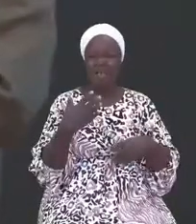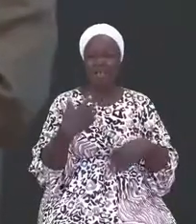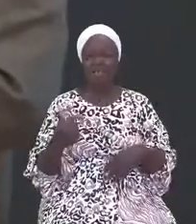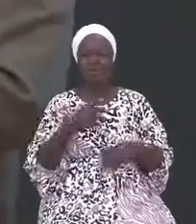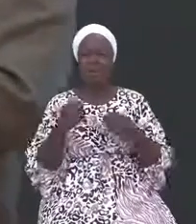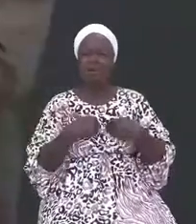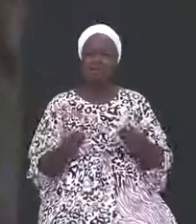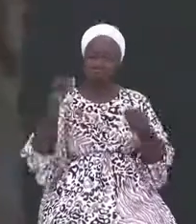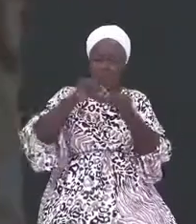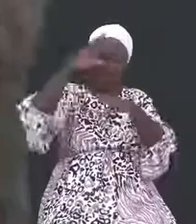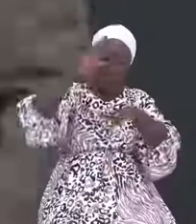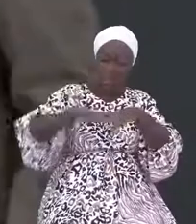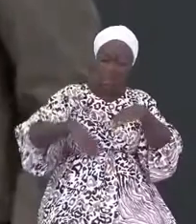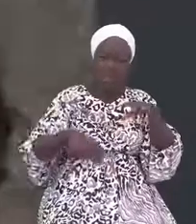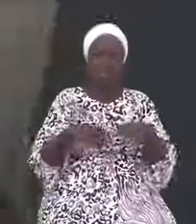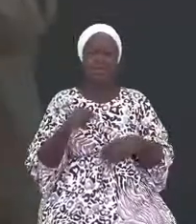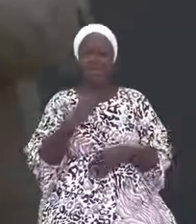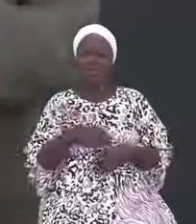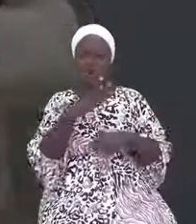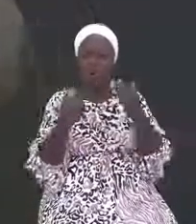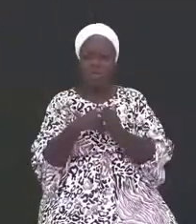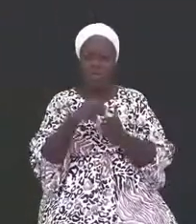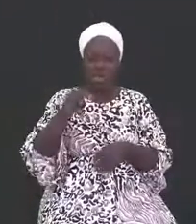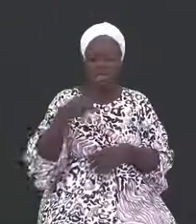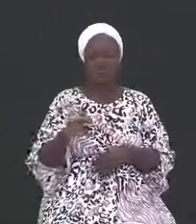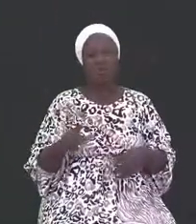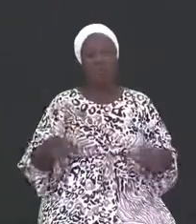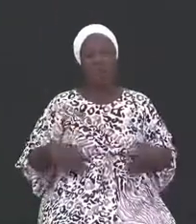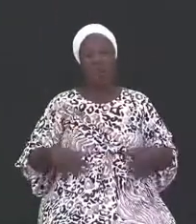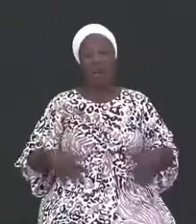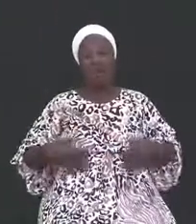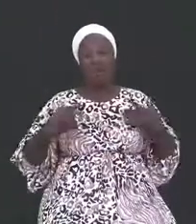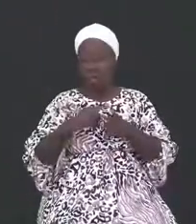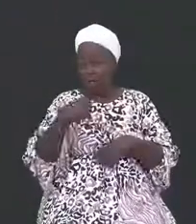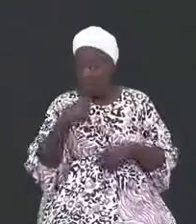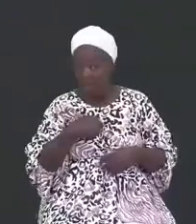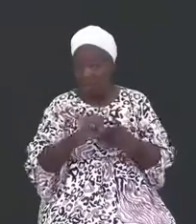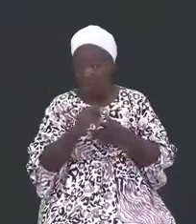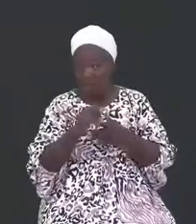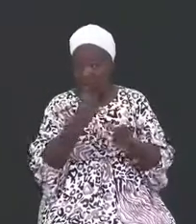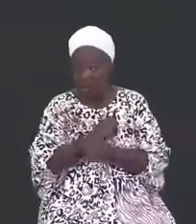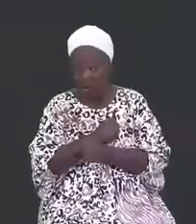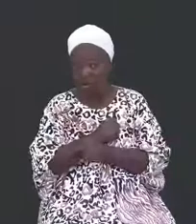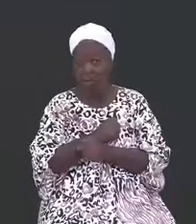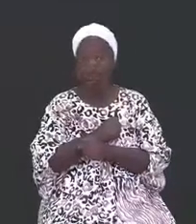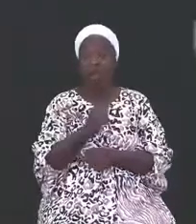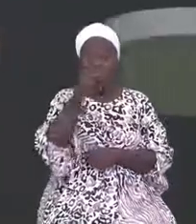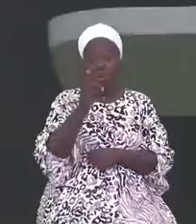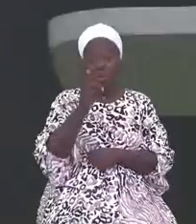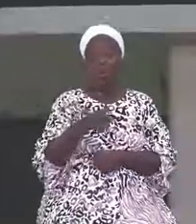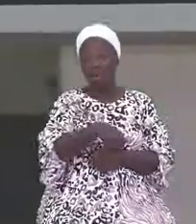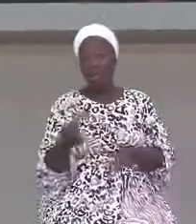en as au-delà du nécessaire. Et tu me dis que tu aimes ton prochain comme toi-même.